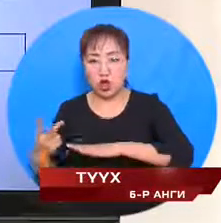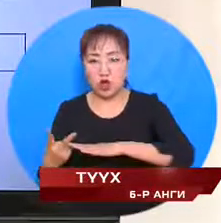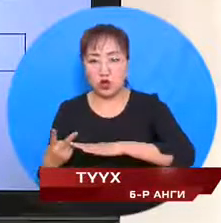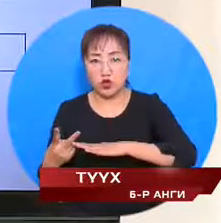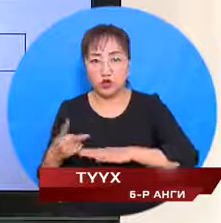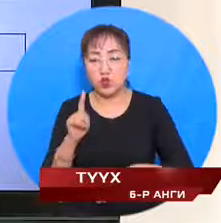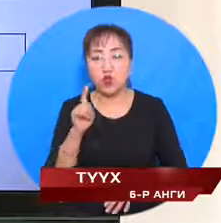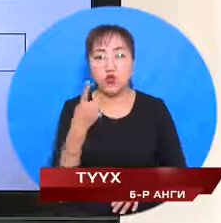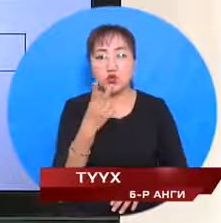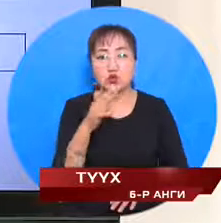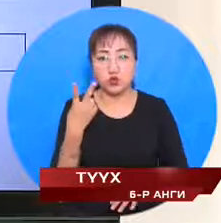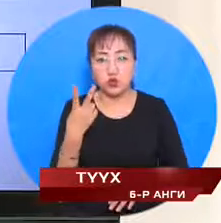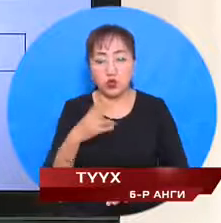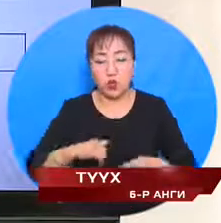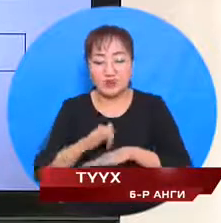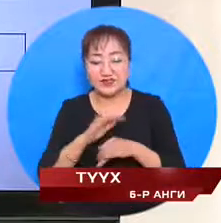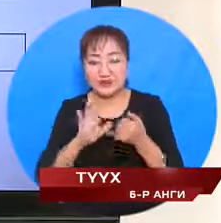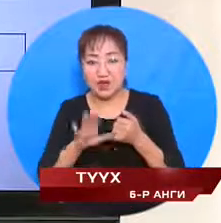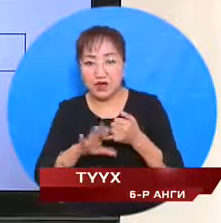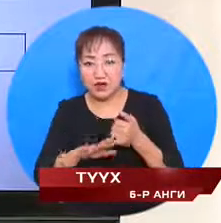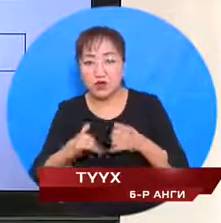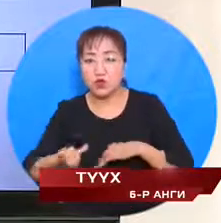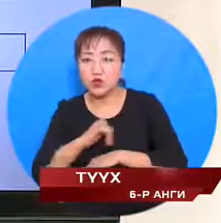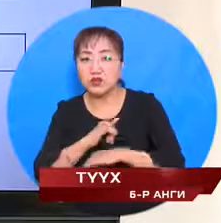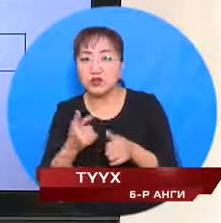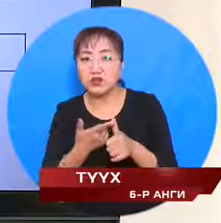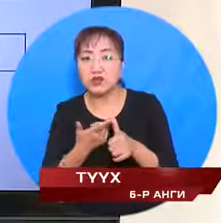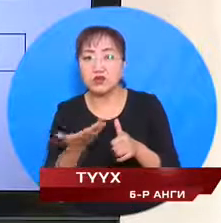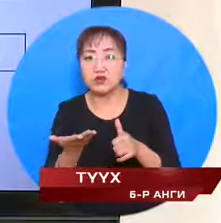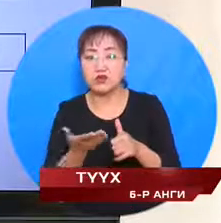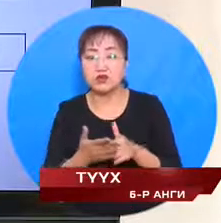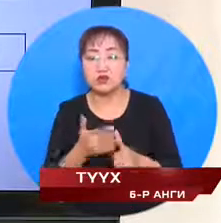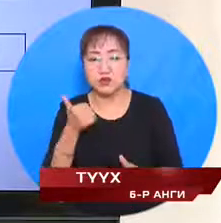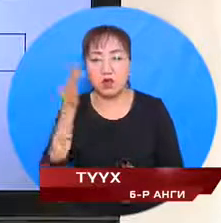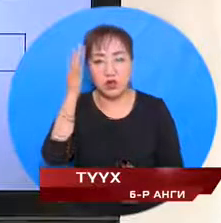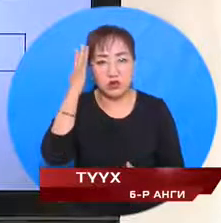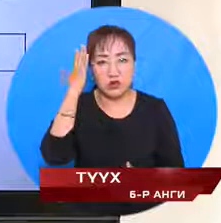болсон улсын нэр юу вэ? Сайн бодоорой.